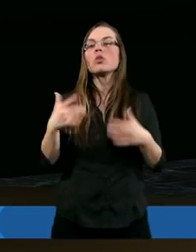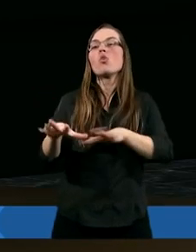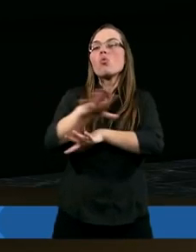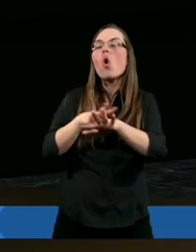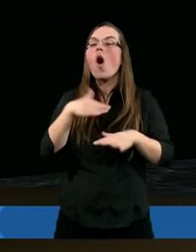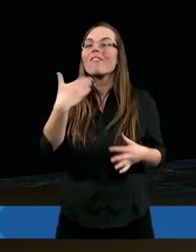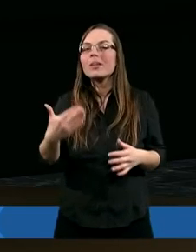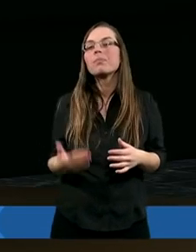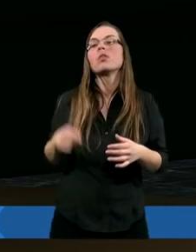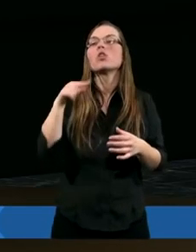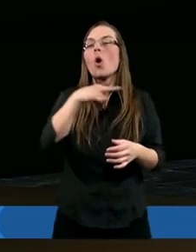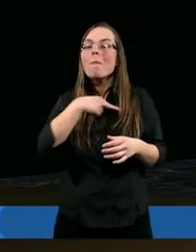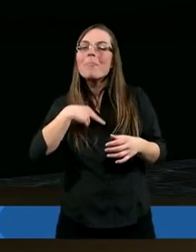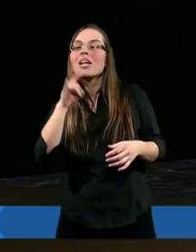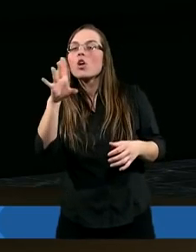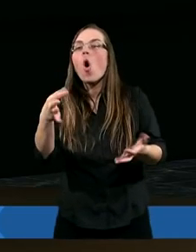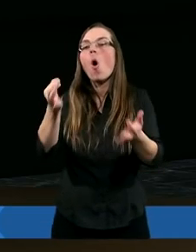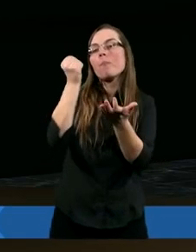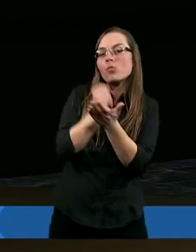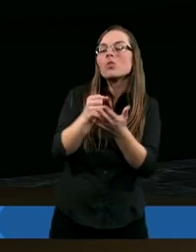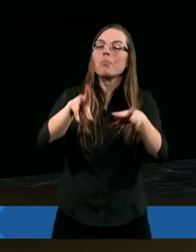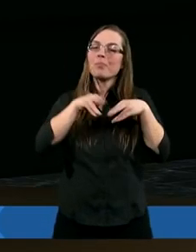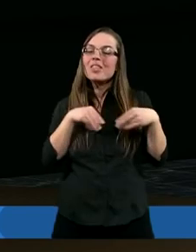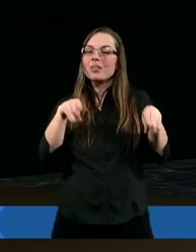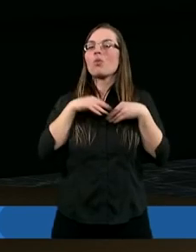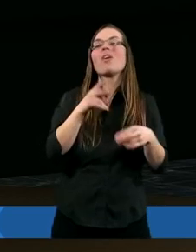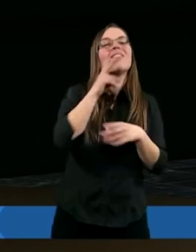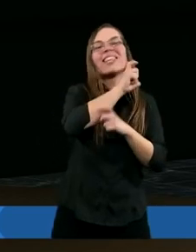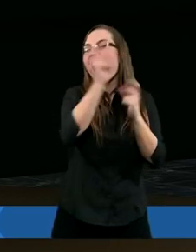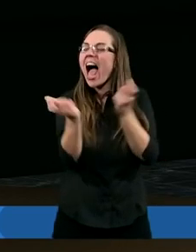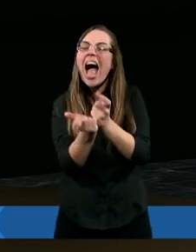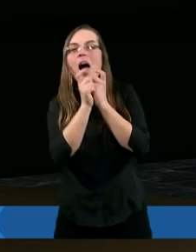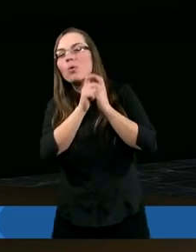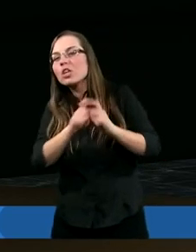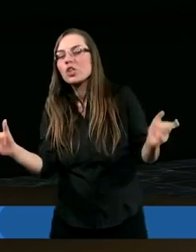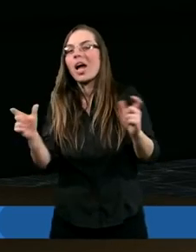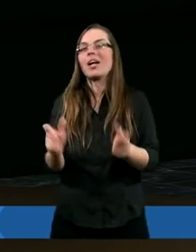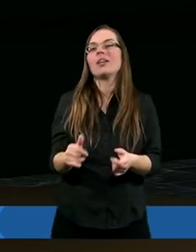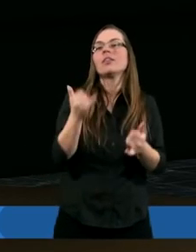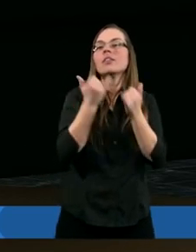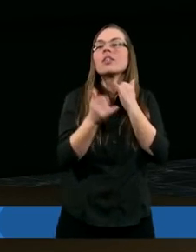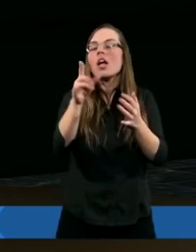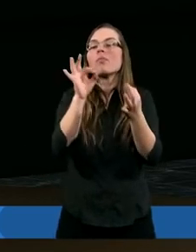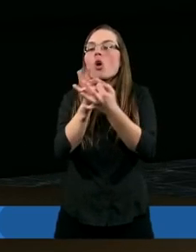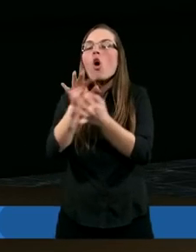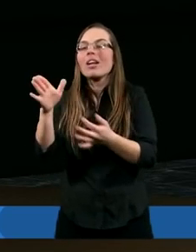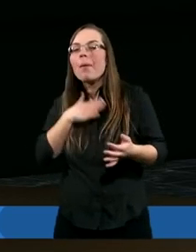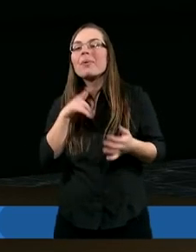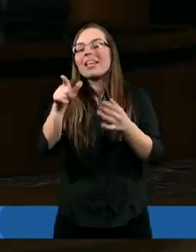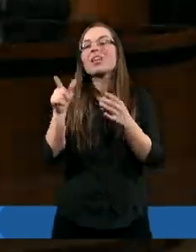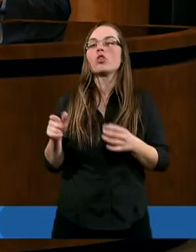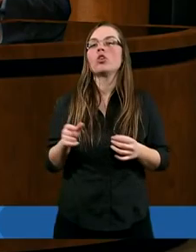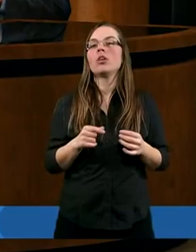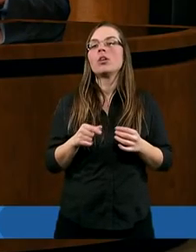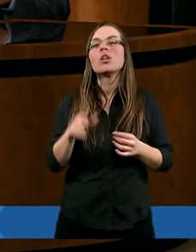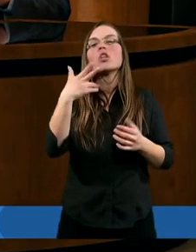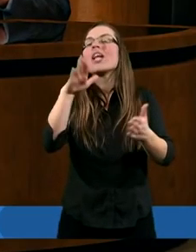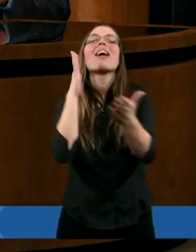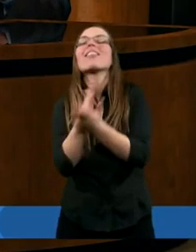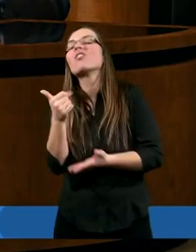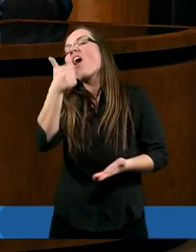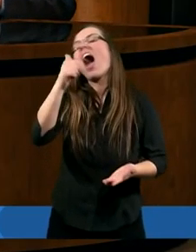duchowym, to my go musimy przyjmować cały czas. Mieć z nim kontakt, mieć z nim styczność. To nie